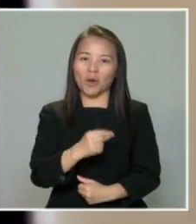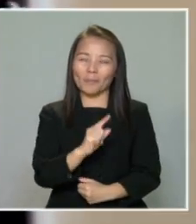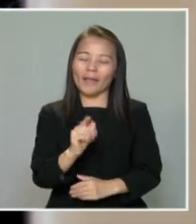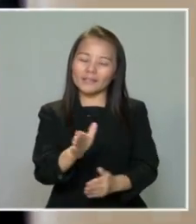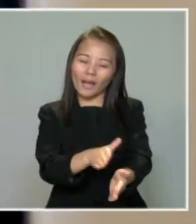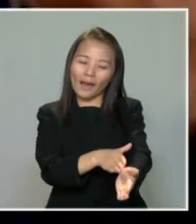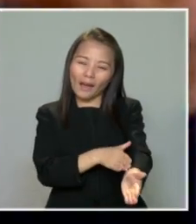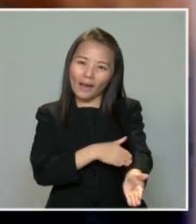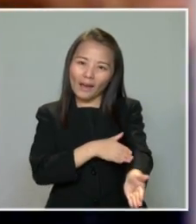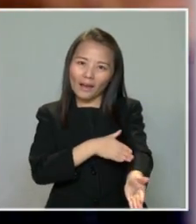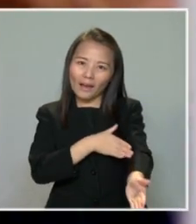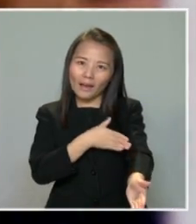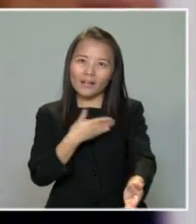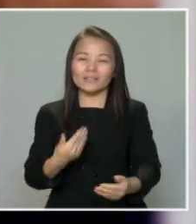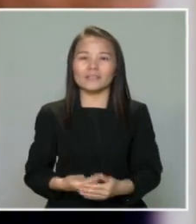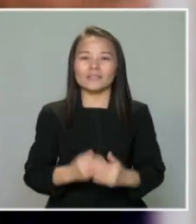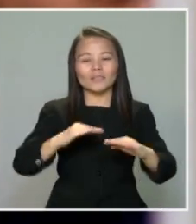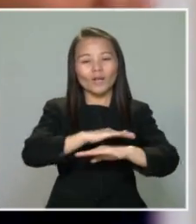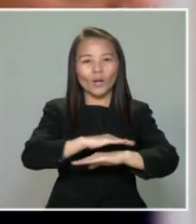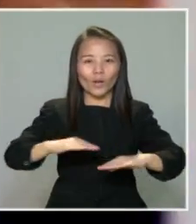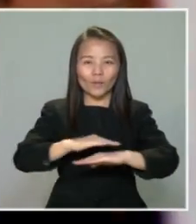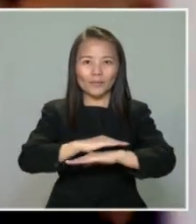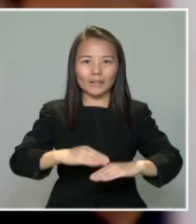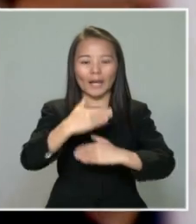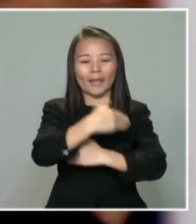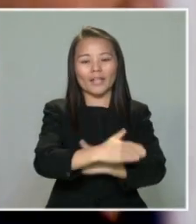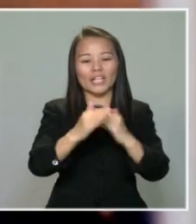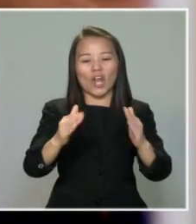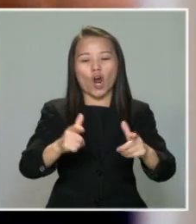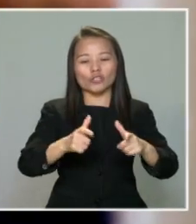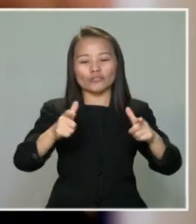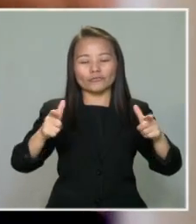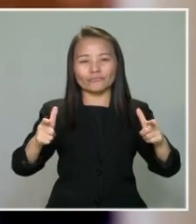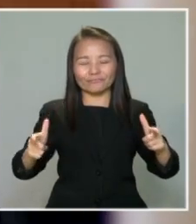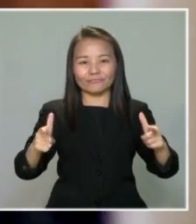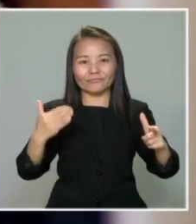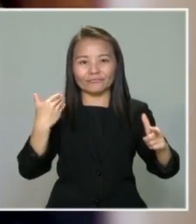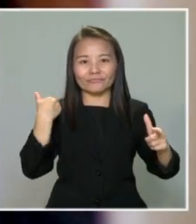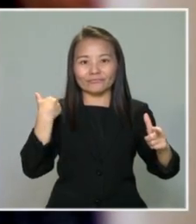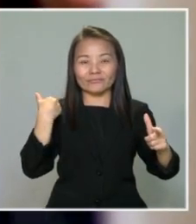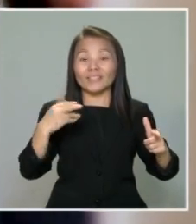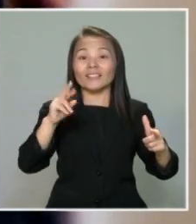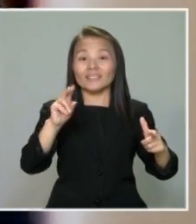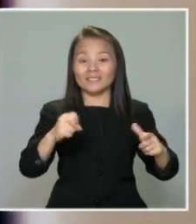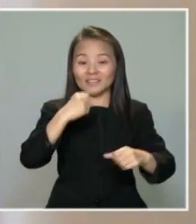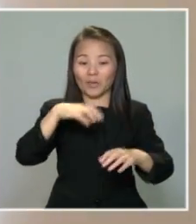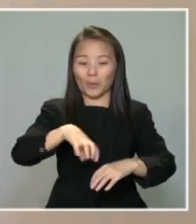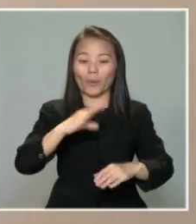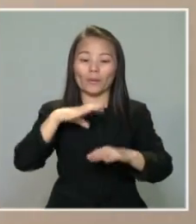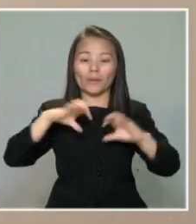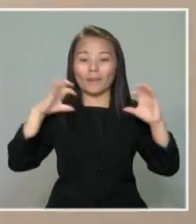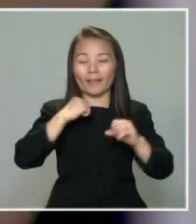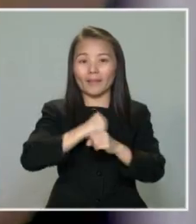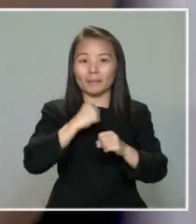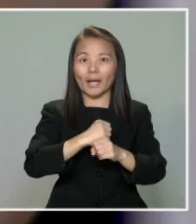ซึ้งๆออกกำลังกายภายในห้องโถงตึกสันติไมตรีทำเนียบรัฐบาลด้วยเพลงแพ้ใจ